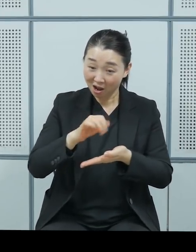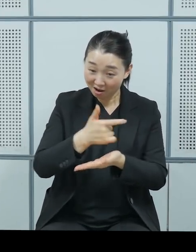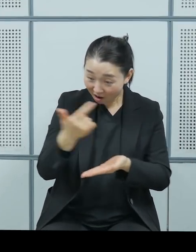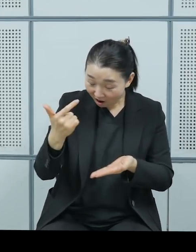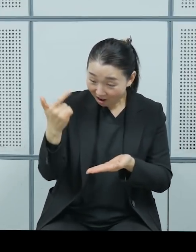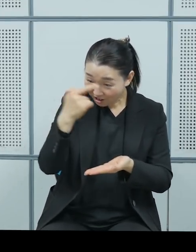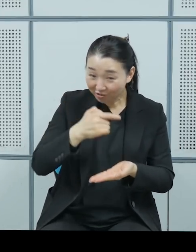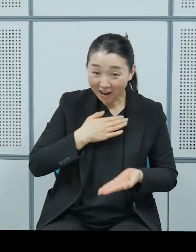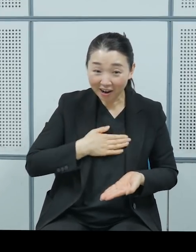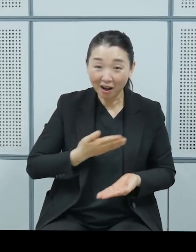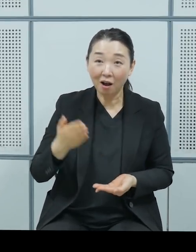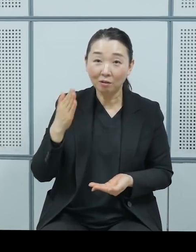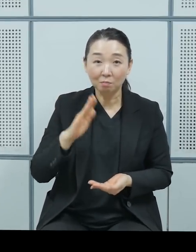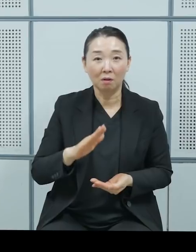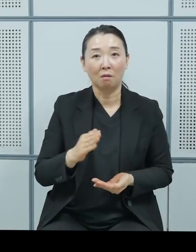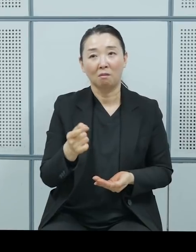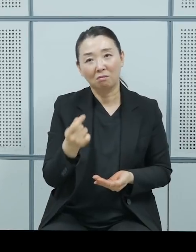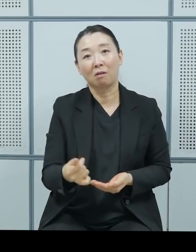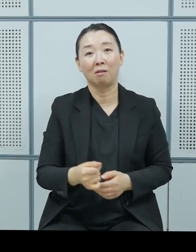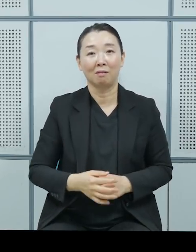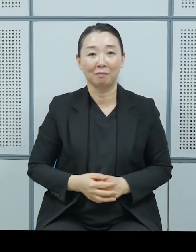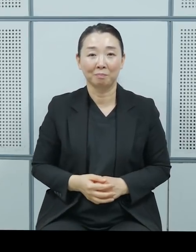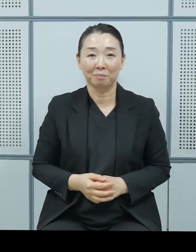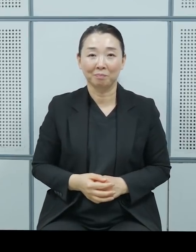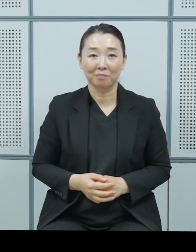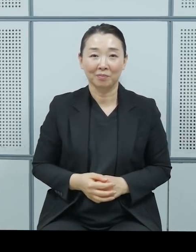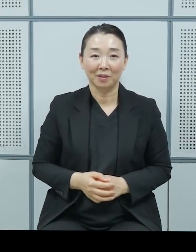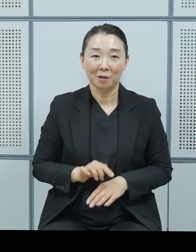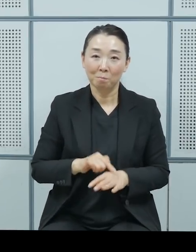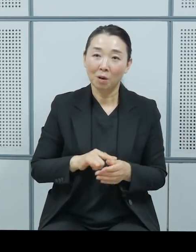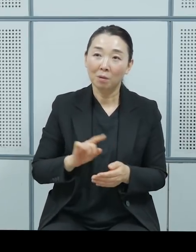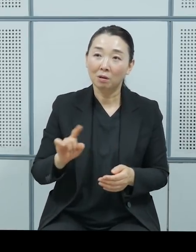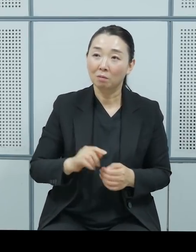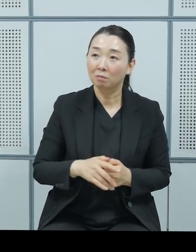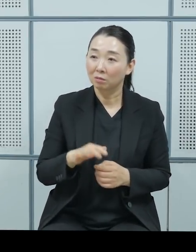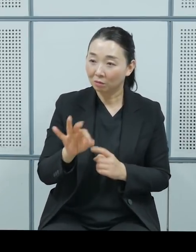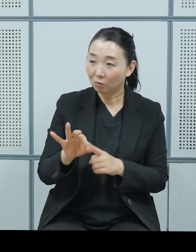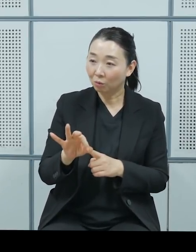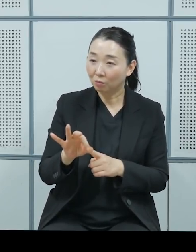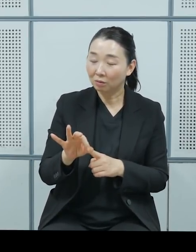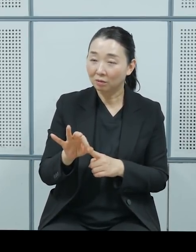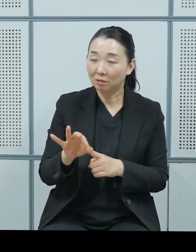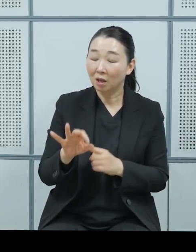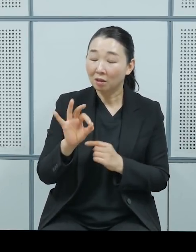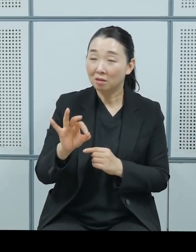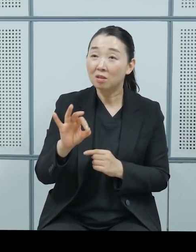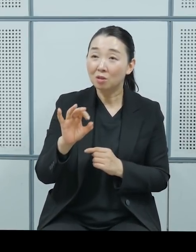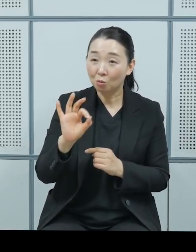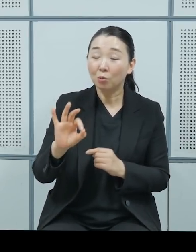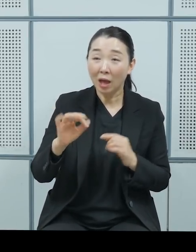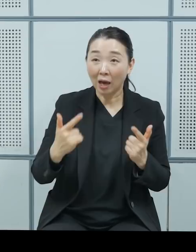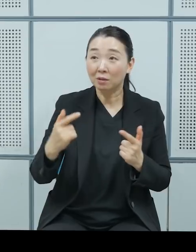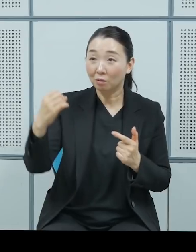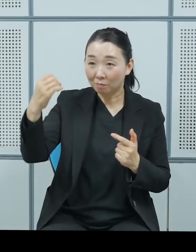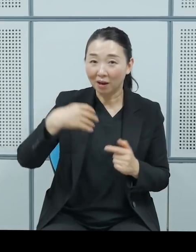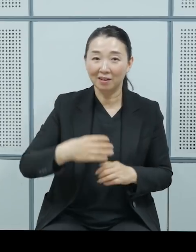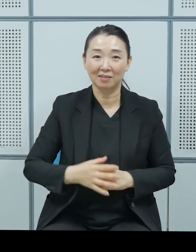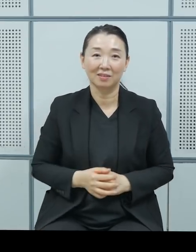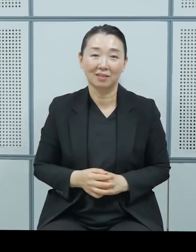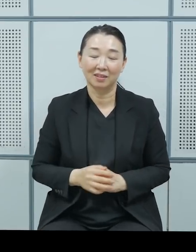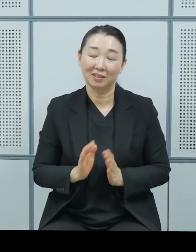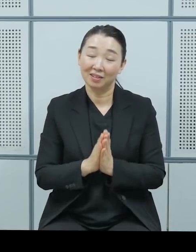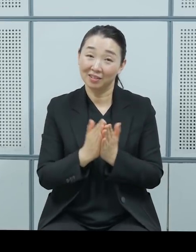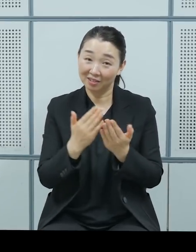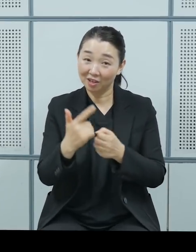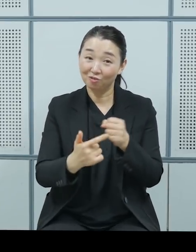알고 그런데 생각보다 별로죠. 예, 마음속에 갑자기 그 돈 네 돈 아니다 이런 음성이 들리는 거예요. 그래서 그게 이제